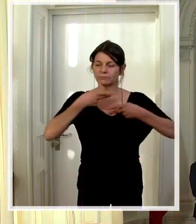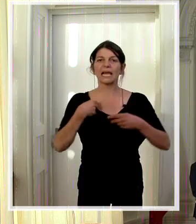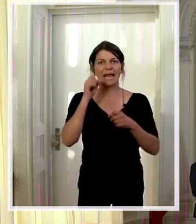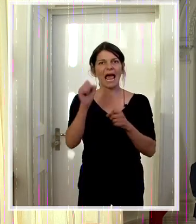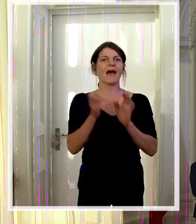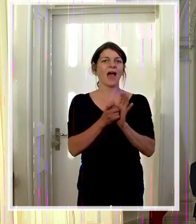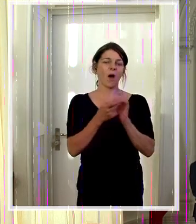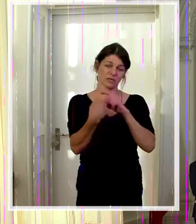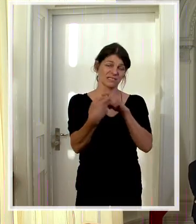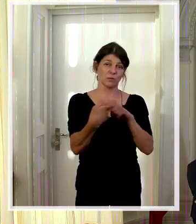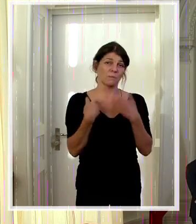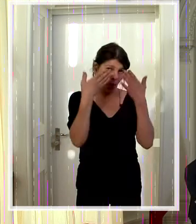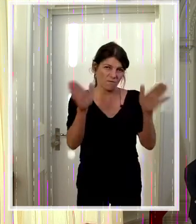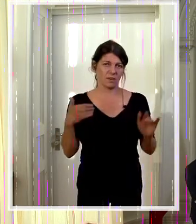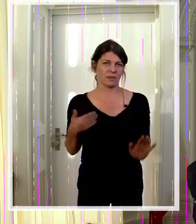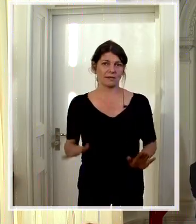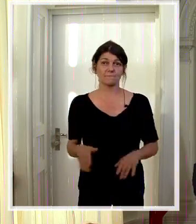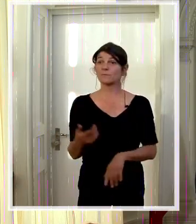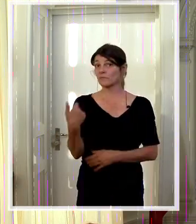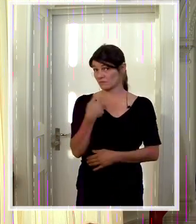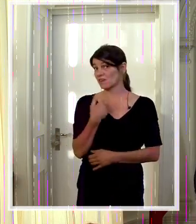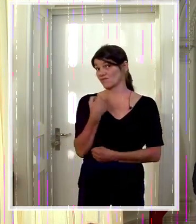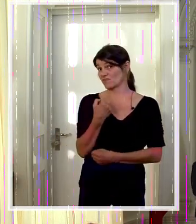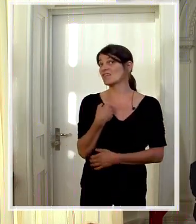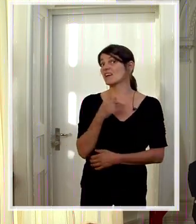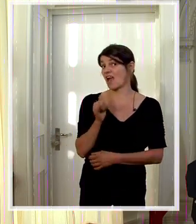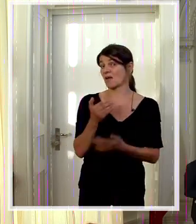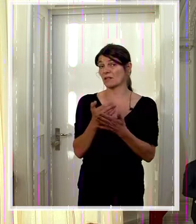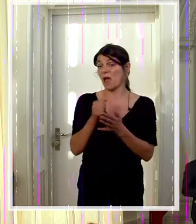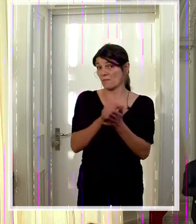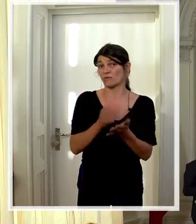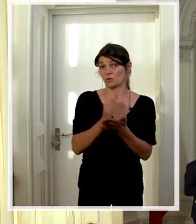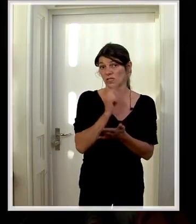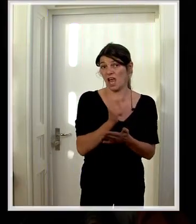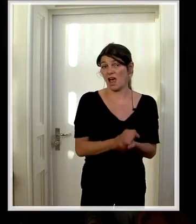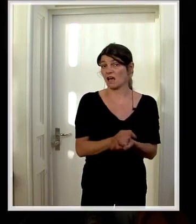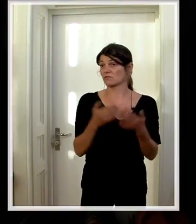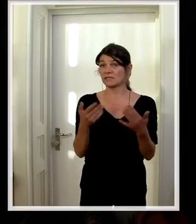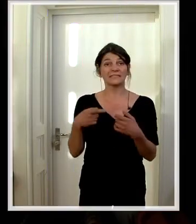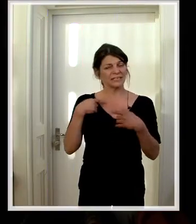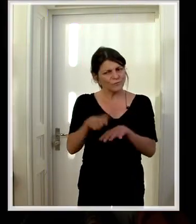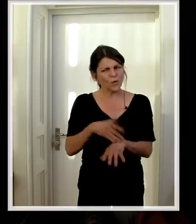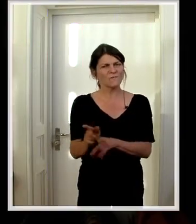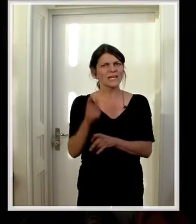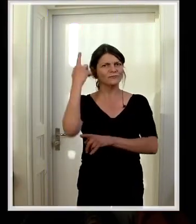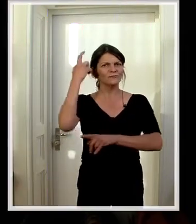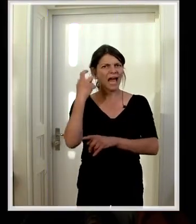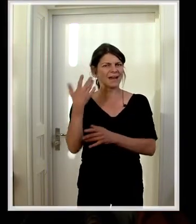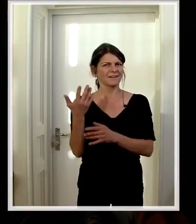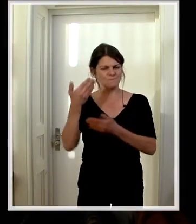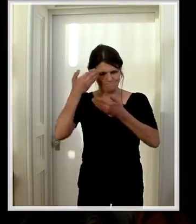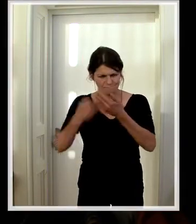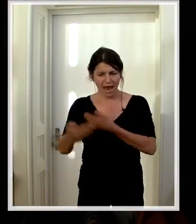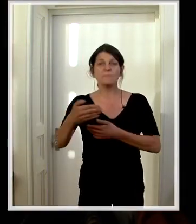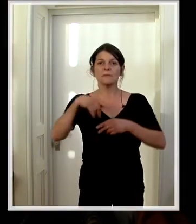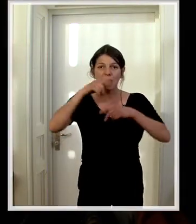Garten anzuschauen. Ich bin überzeugt davon, dass das, darum habe ich so einleitend gesehen, kann der Startschuss sein, soll der Startschuss sein, um auch die